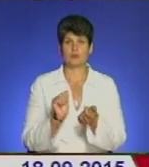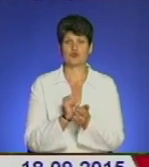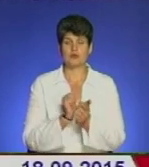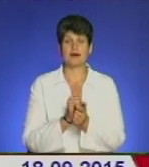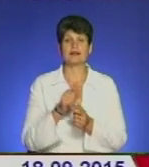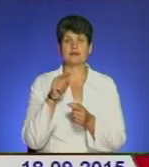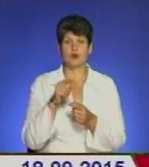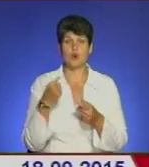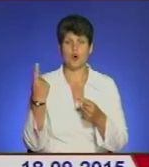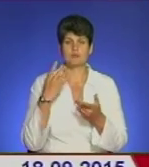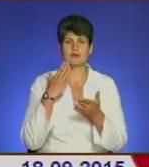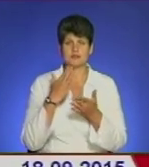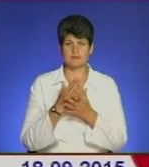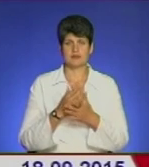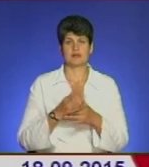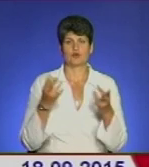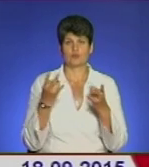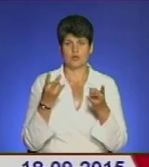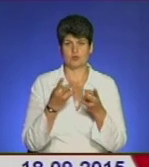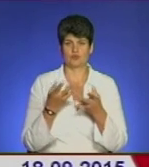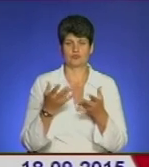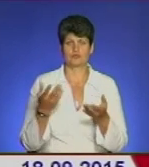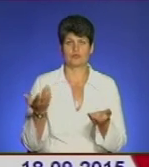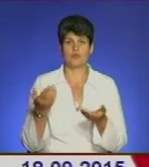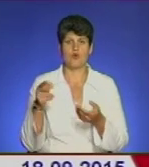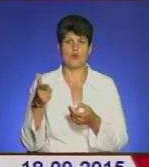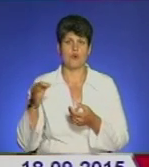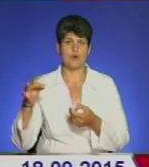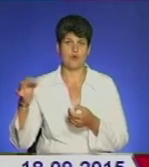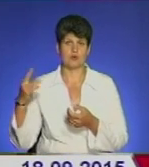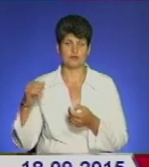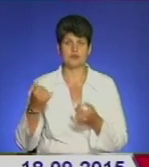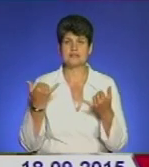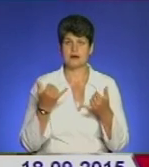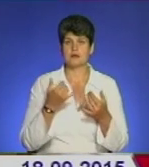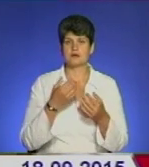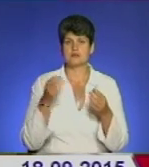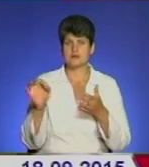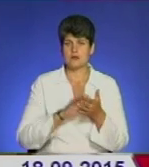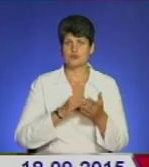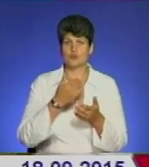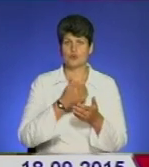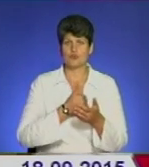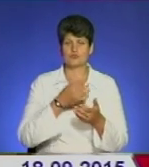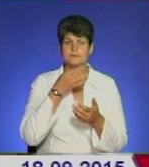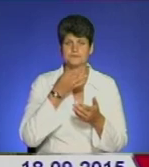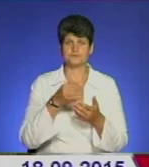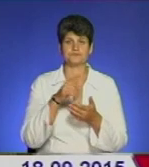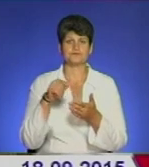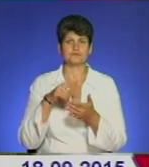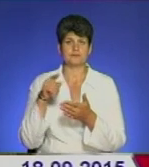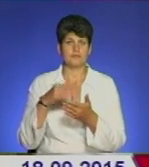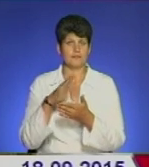забезпечена необхідною кількістю городини, запевняє Олег Напора. Зразу хочу зняти певні запитання.